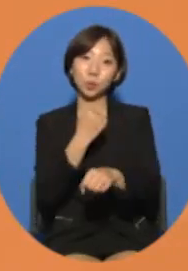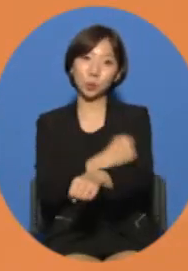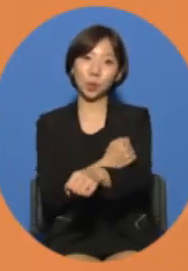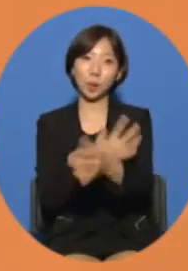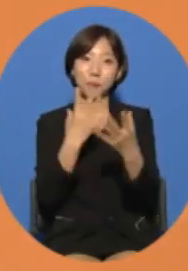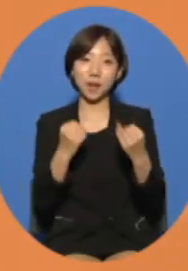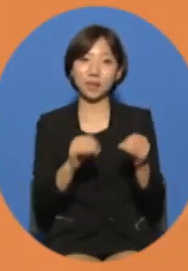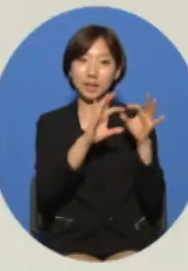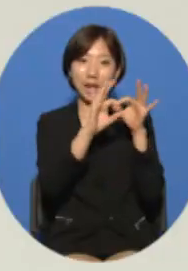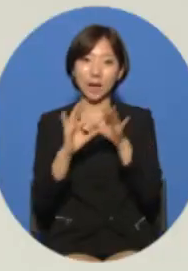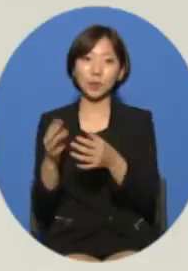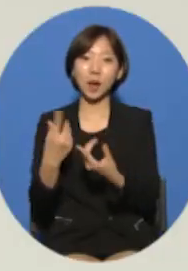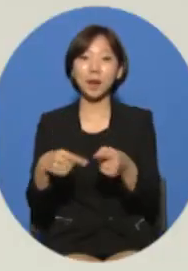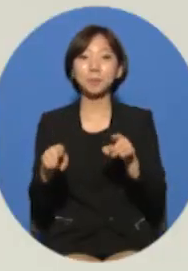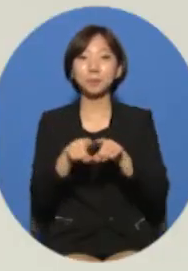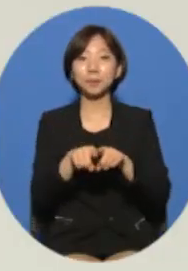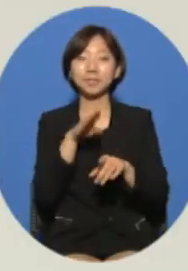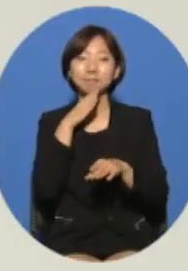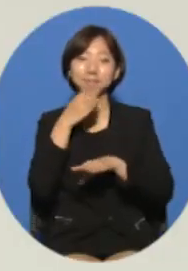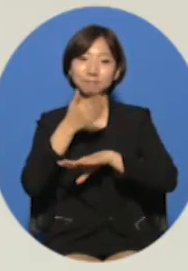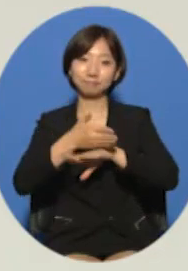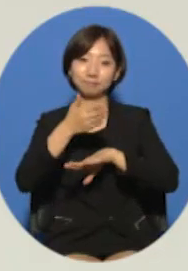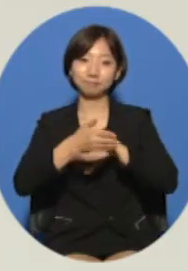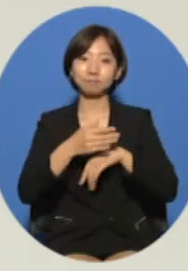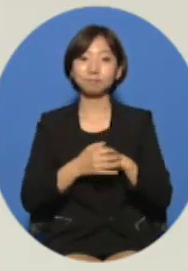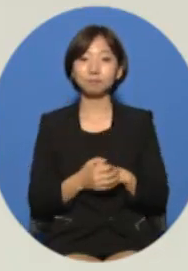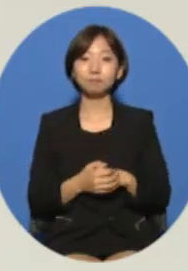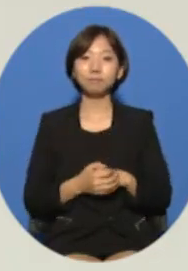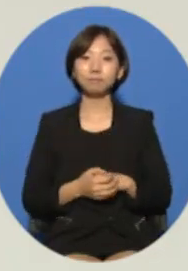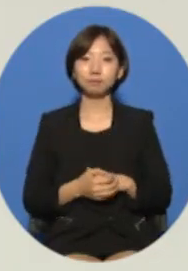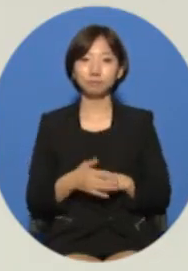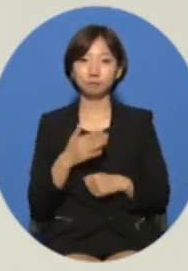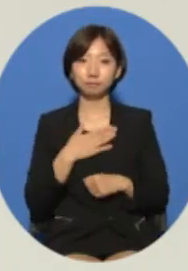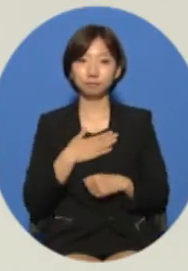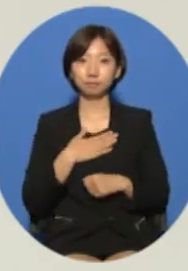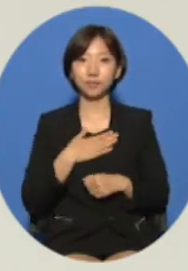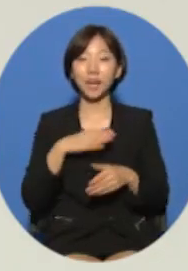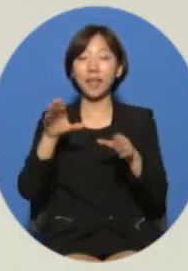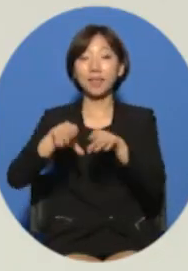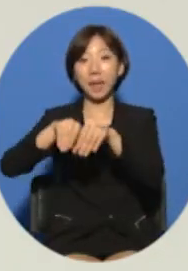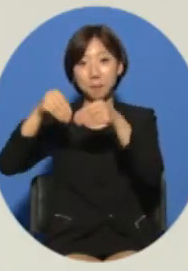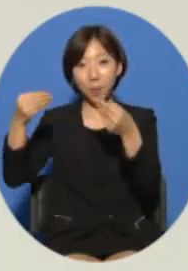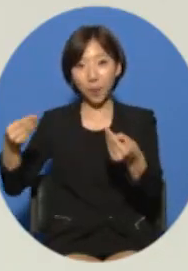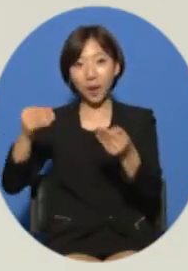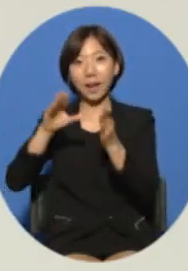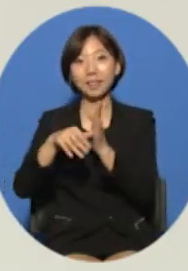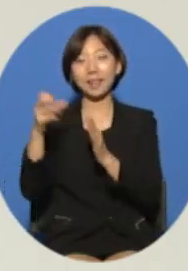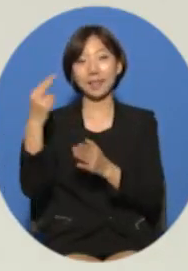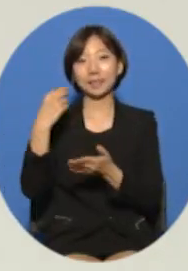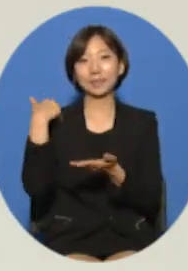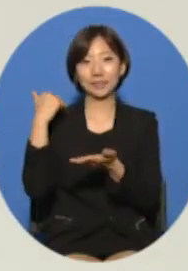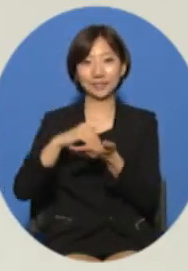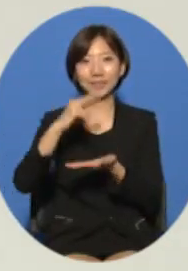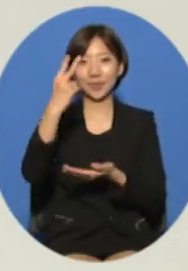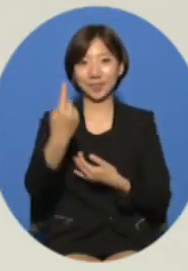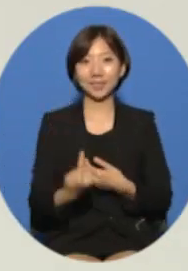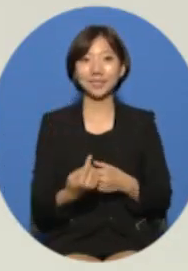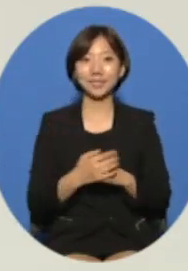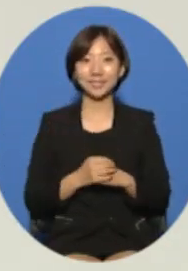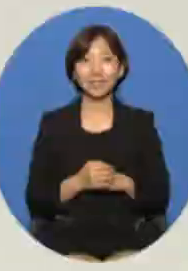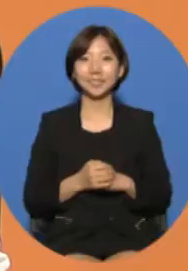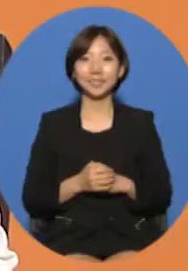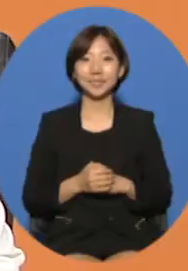거죠? 감사합니다. 네. 예, 계속해서 또 하고요. 저는 그 개표 때 네. 또 다시 오겠습니다. 알겠습니다. 네, 알겠습니다.